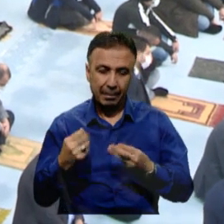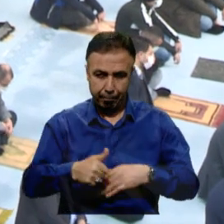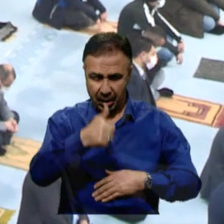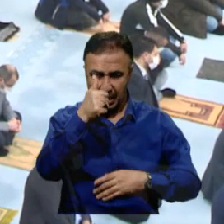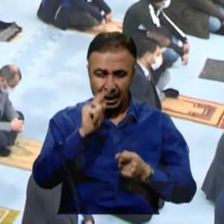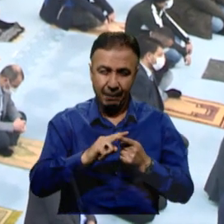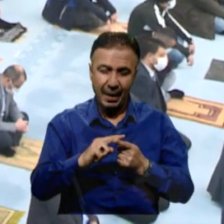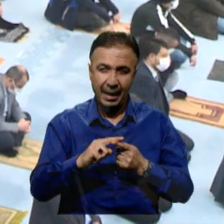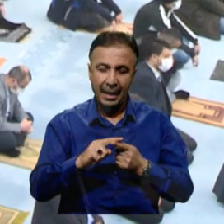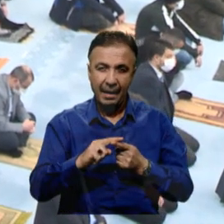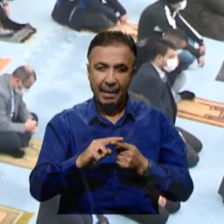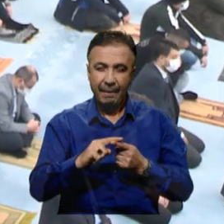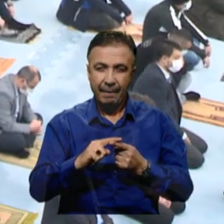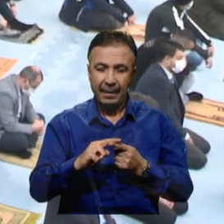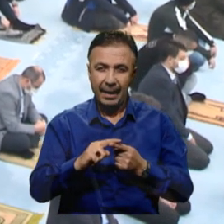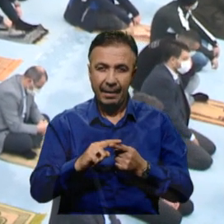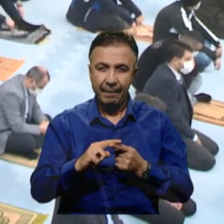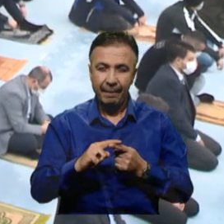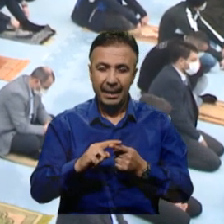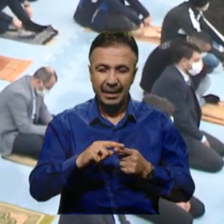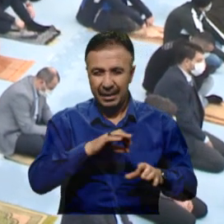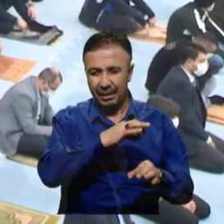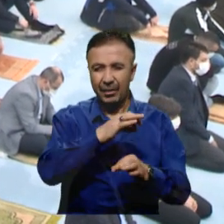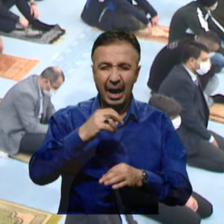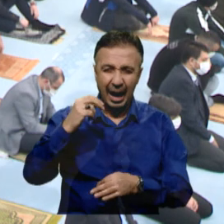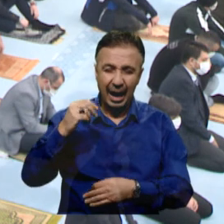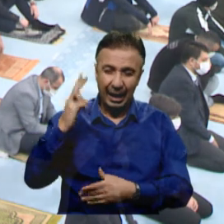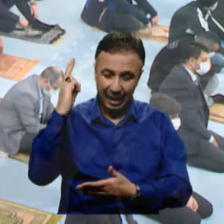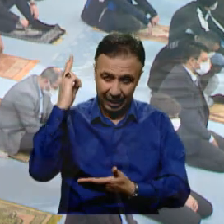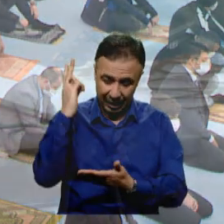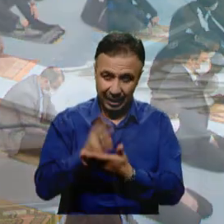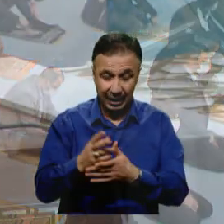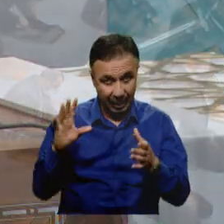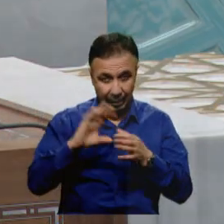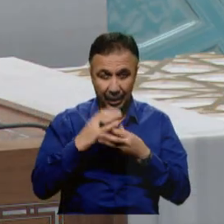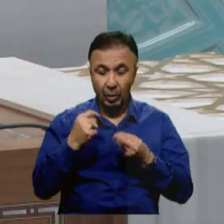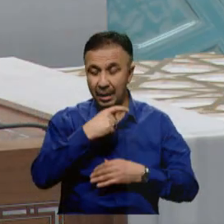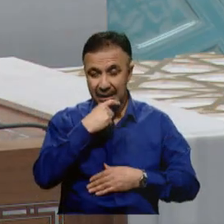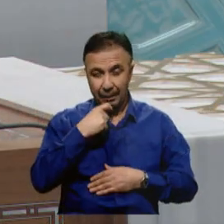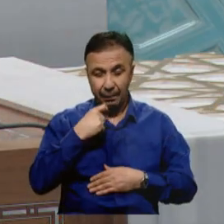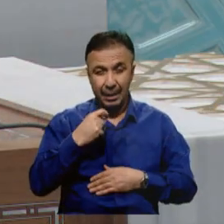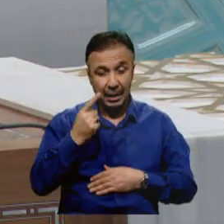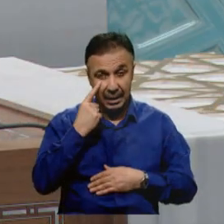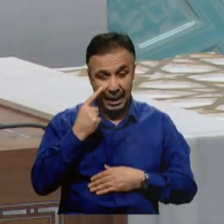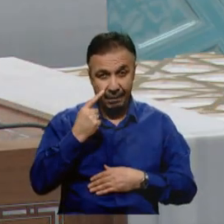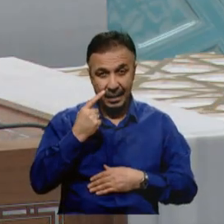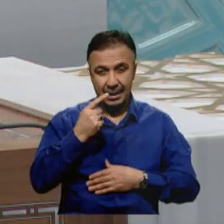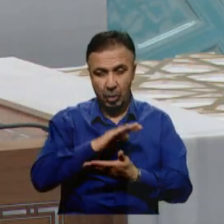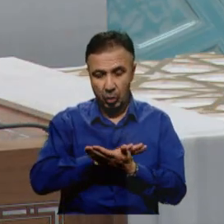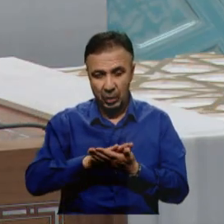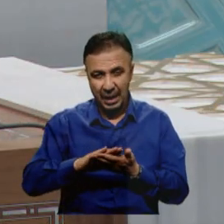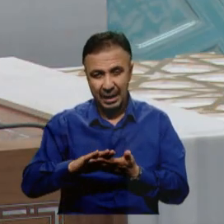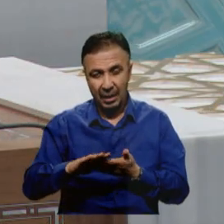yönetenlere itaat, alınan kararlara bağlılık. Önemli burada samimiyet, bir devlet düzeninin yürümesi için,